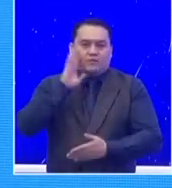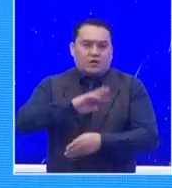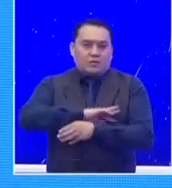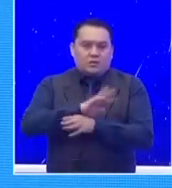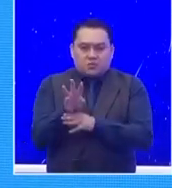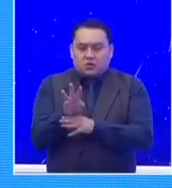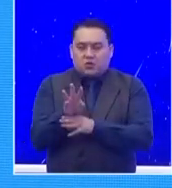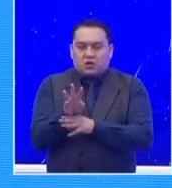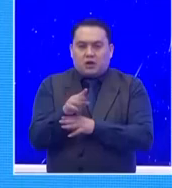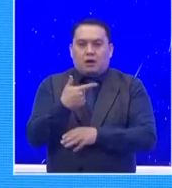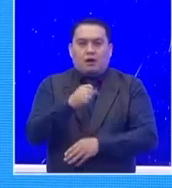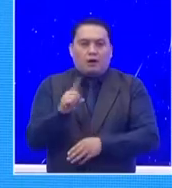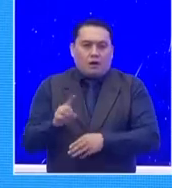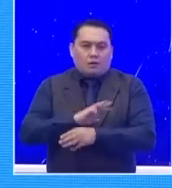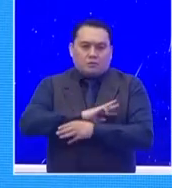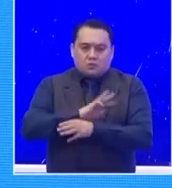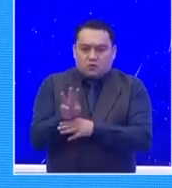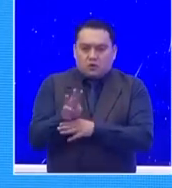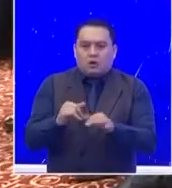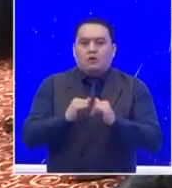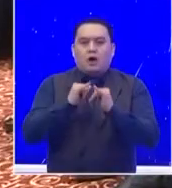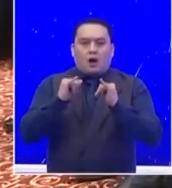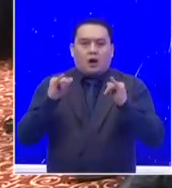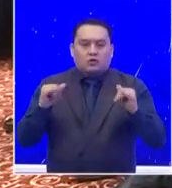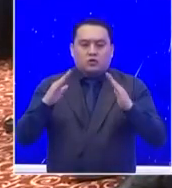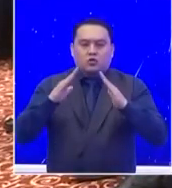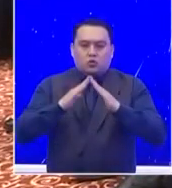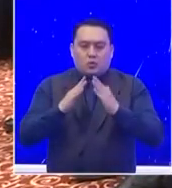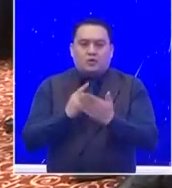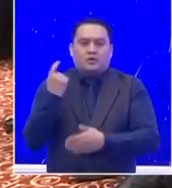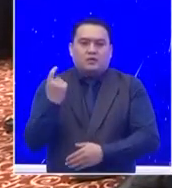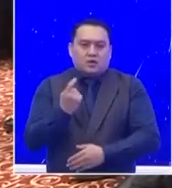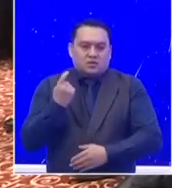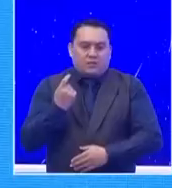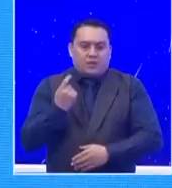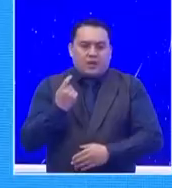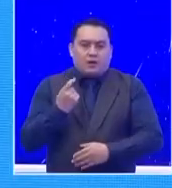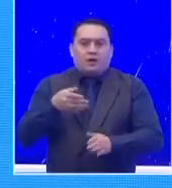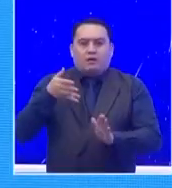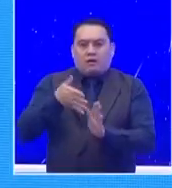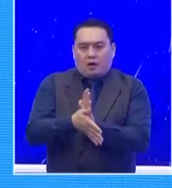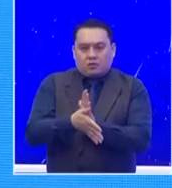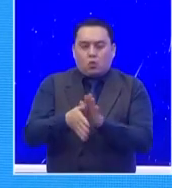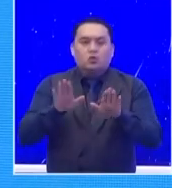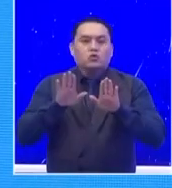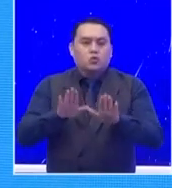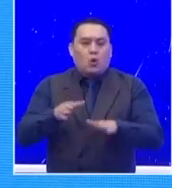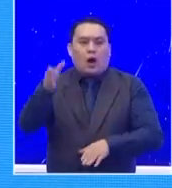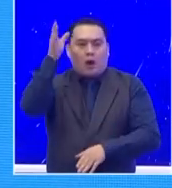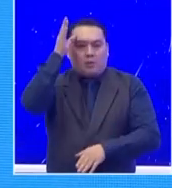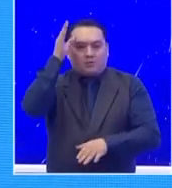водоснабжение, газификация, развитие жилищно-коммунального хозяйства. Расходы только на